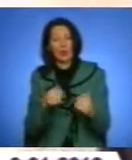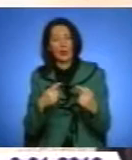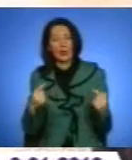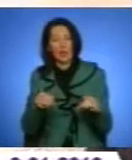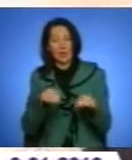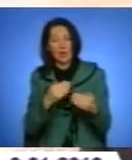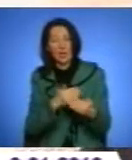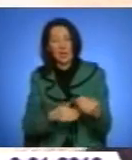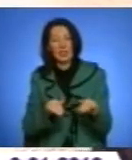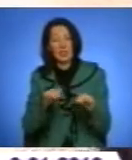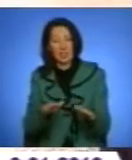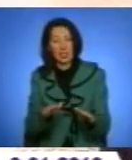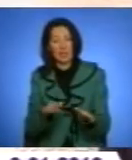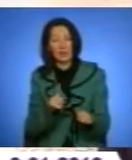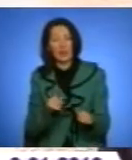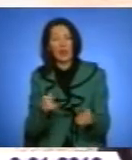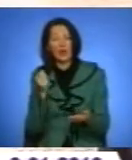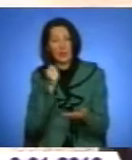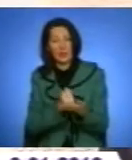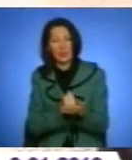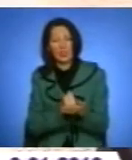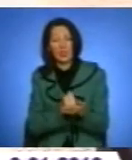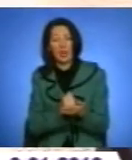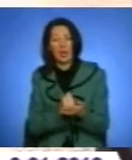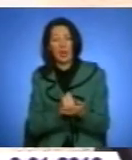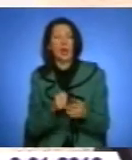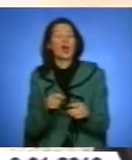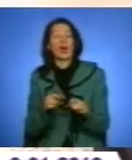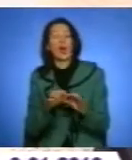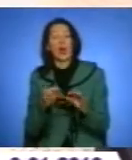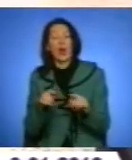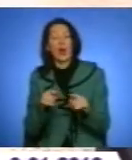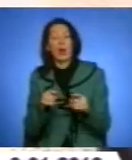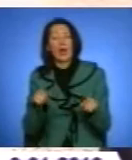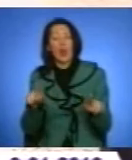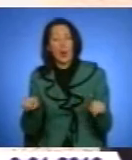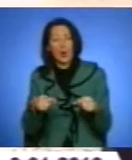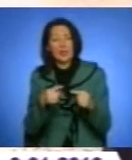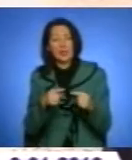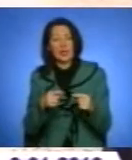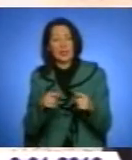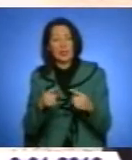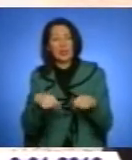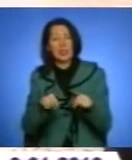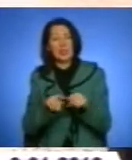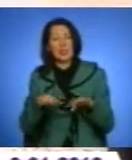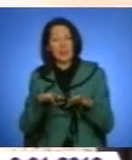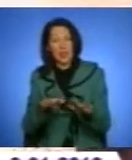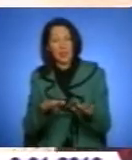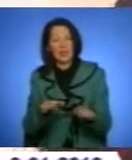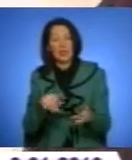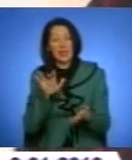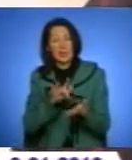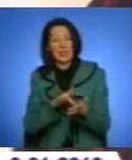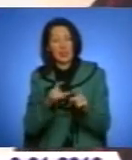про затвердження концепції створення і організації діяльності центру надання адмінпослуг, а також прийнято